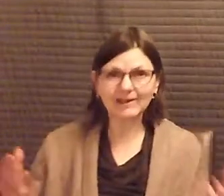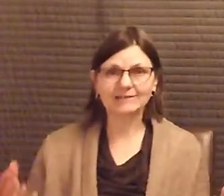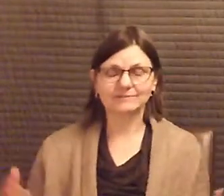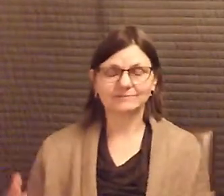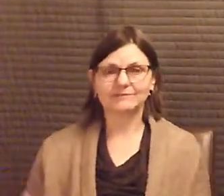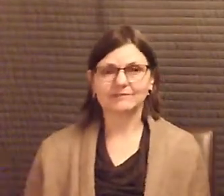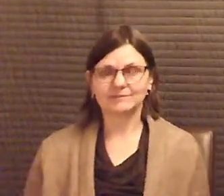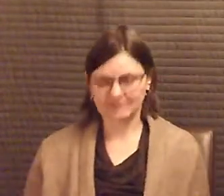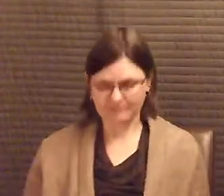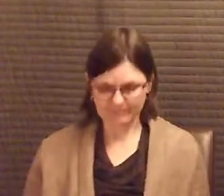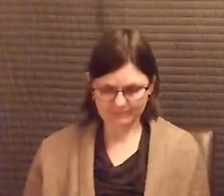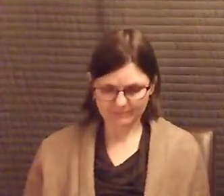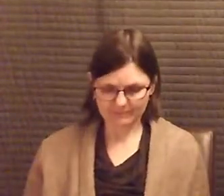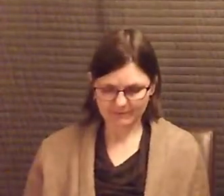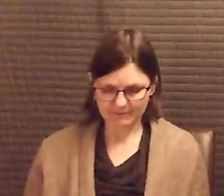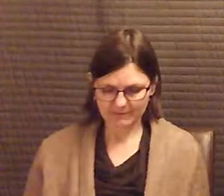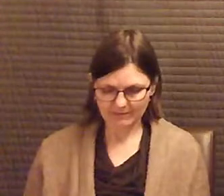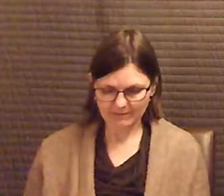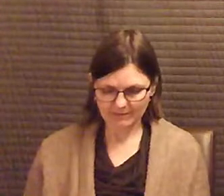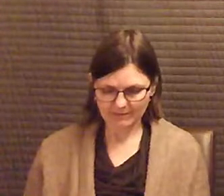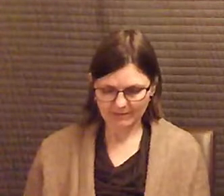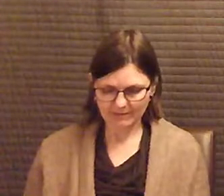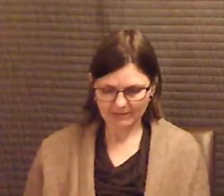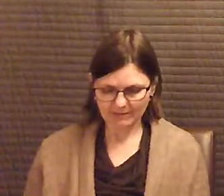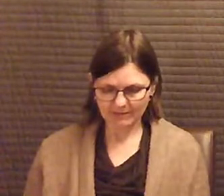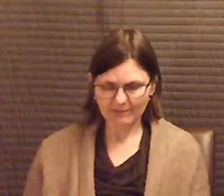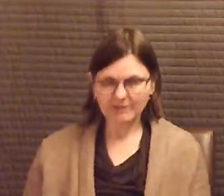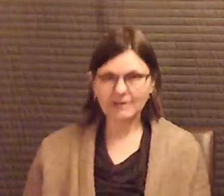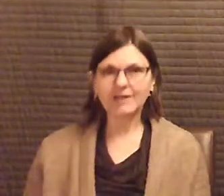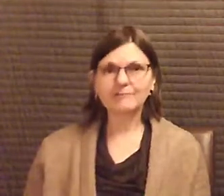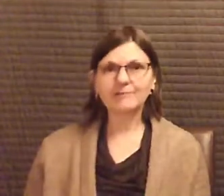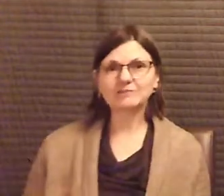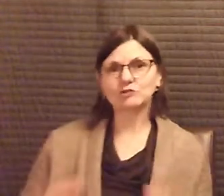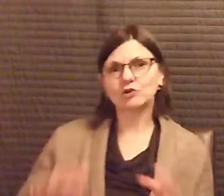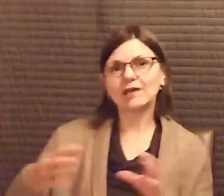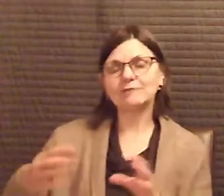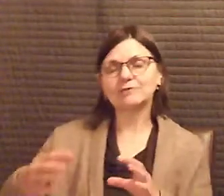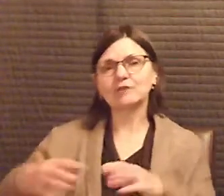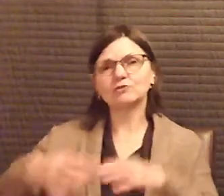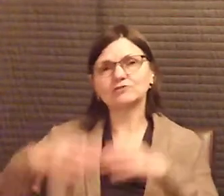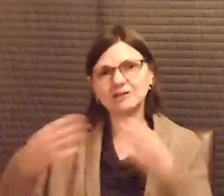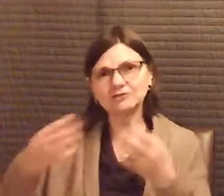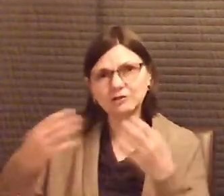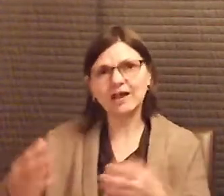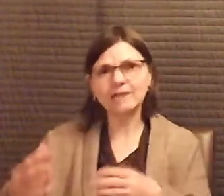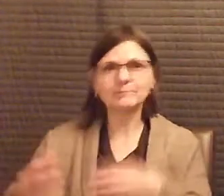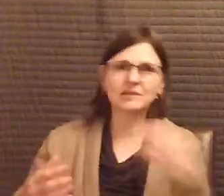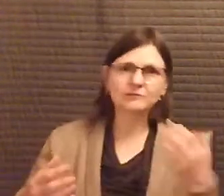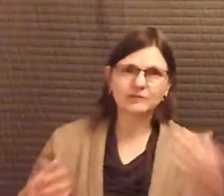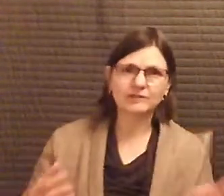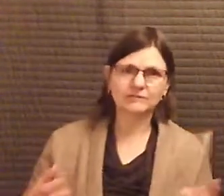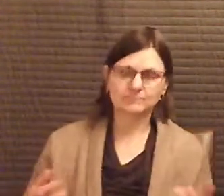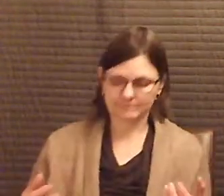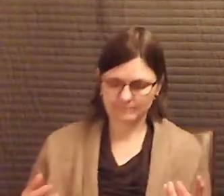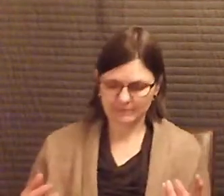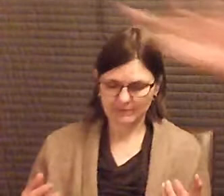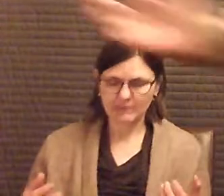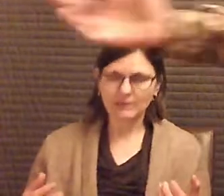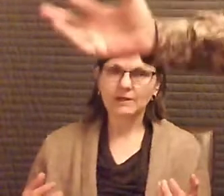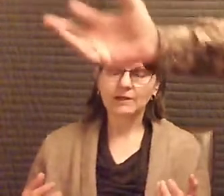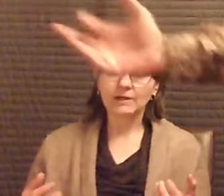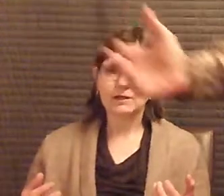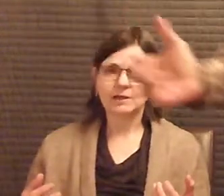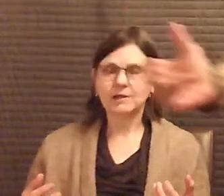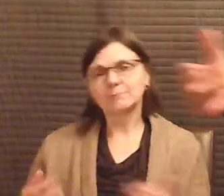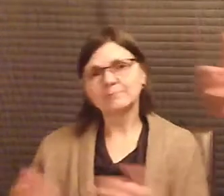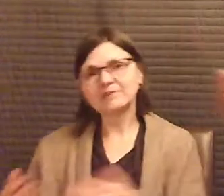het licht waar instellen weer langs blaas je plaatst het in leven in contrast zou zijn toen nam ik een